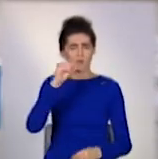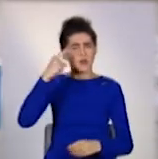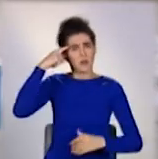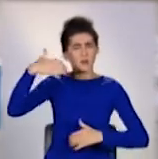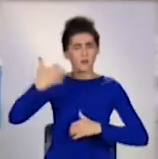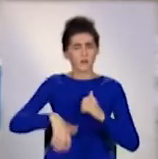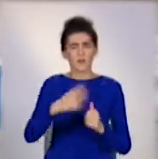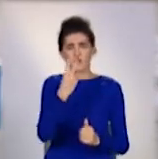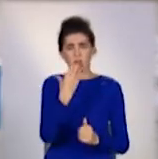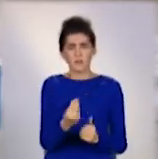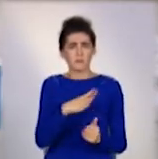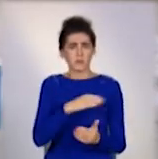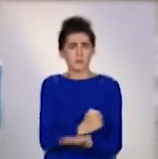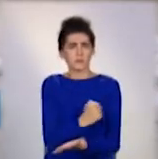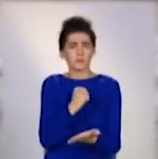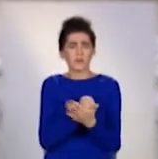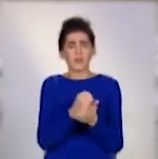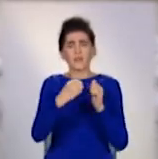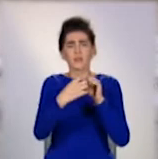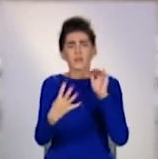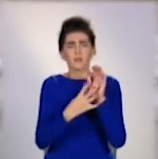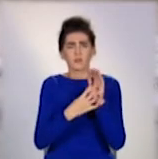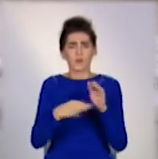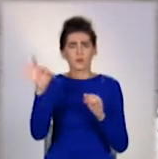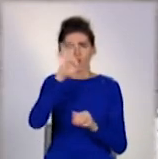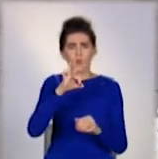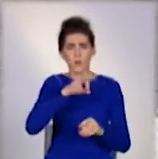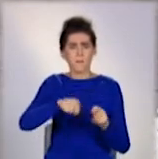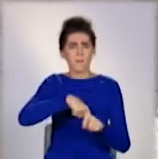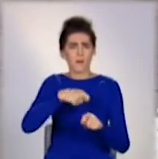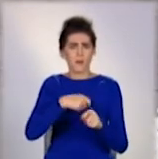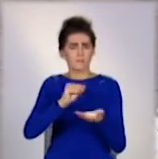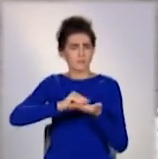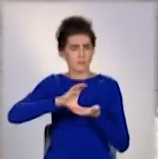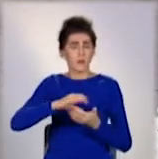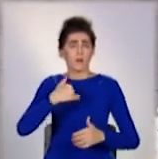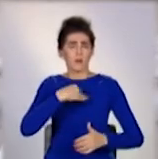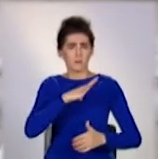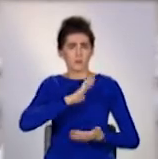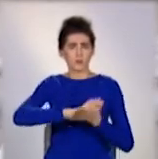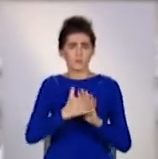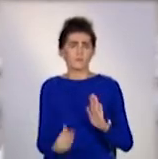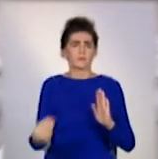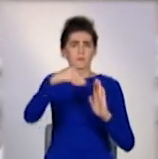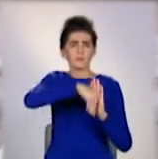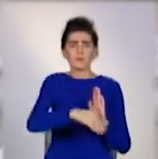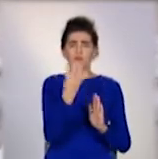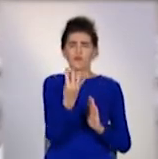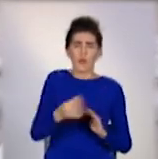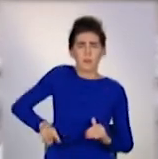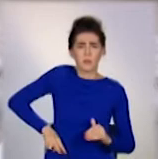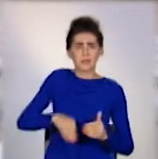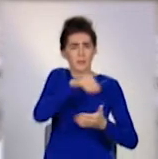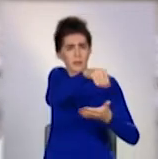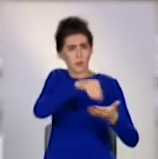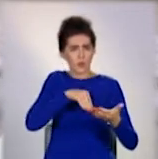було зареєстровано 19 матеріалів. Нам було складено 4 адміністративні